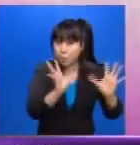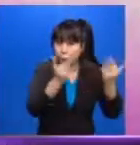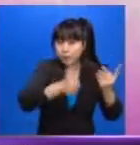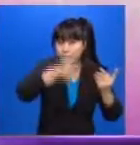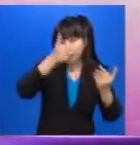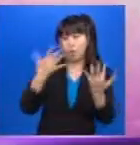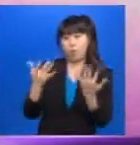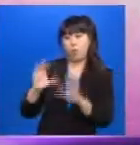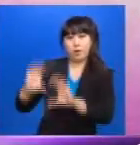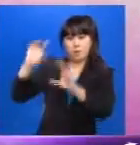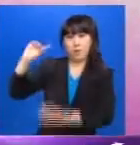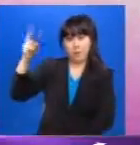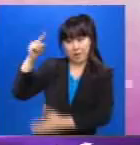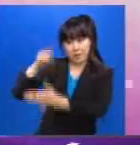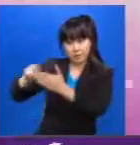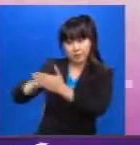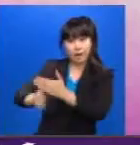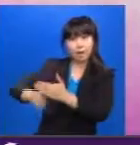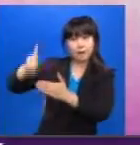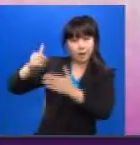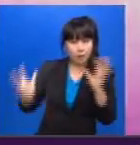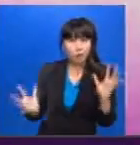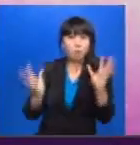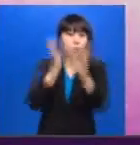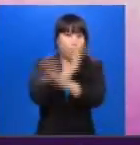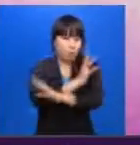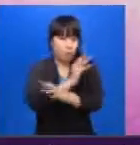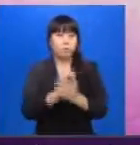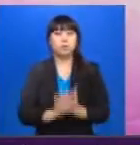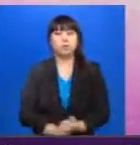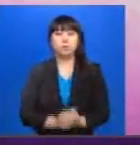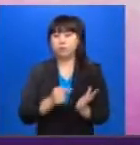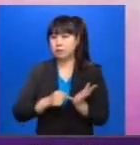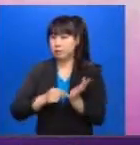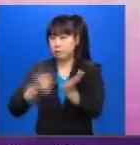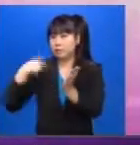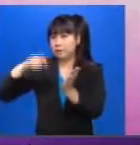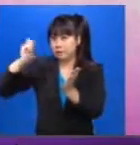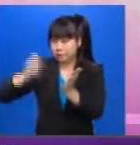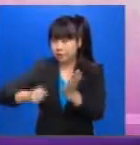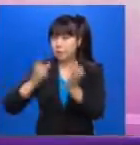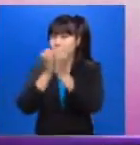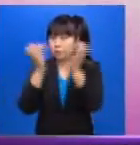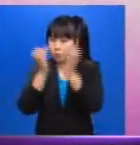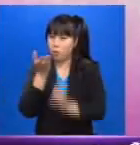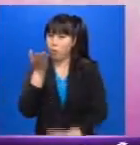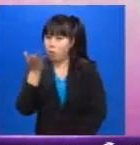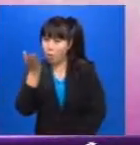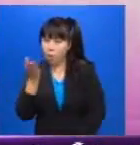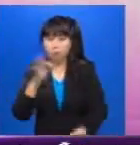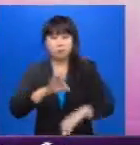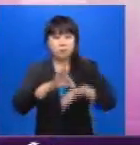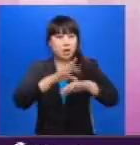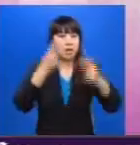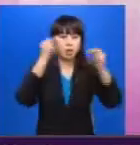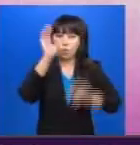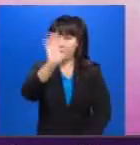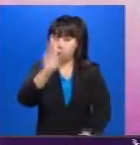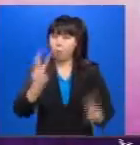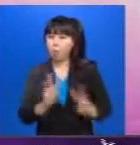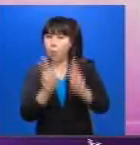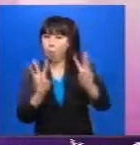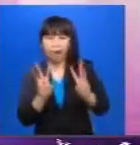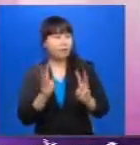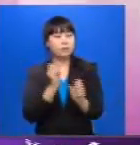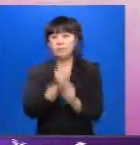ใหม่ที่มาจากการเลือกตั้งการยื่นให้ศาลรัฐธรรมนูญเพื่อให้บ้านเมืองเกิดสุญญากาศจึงไม่สามารถเกิดขึ้นได้ภาย